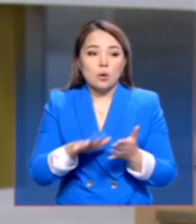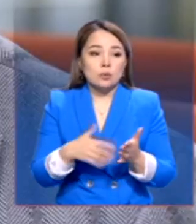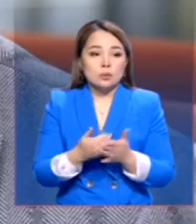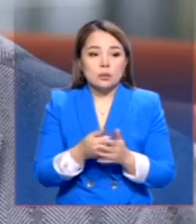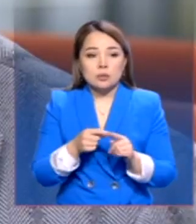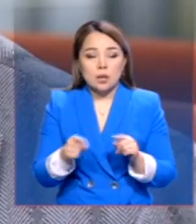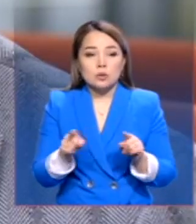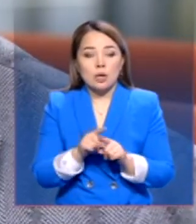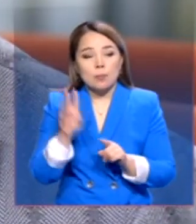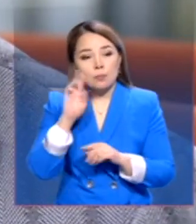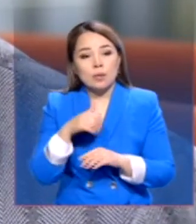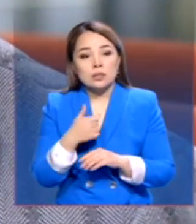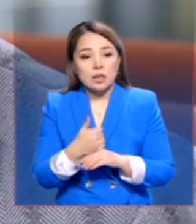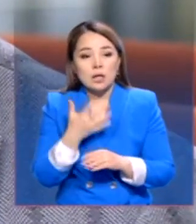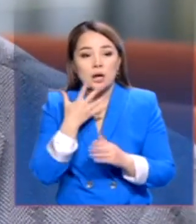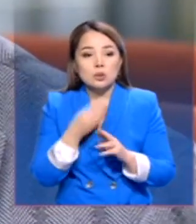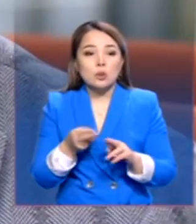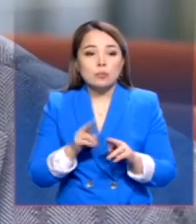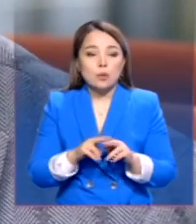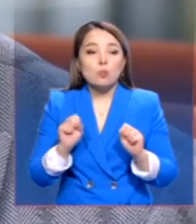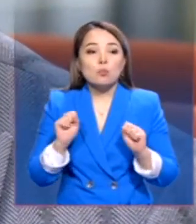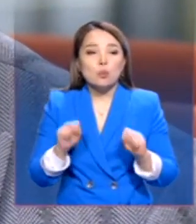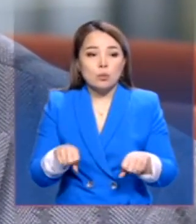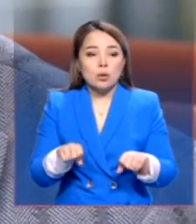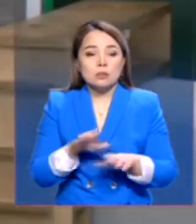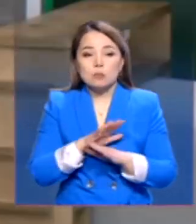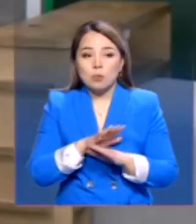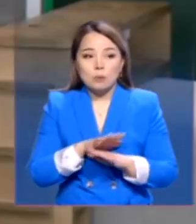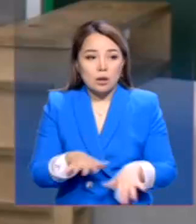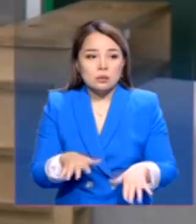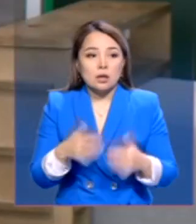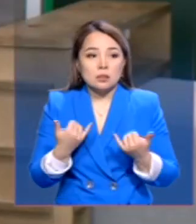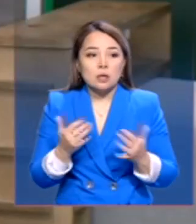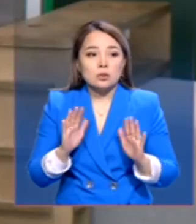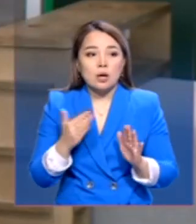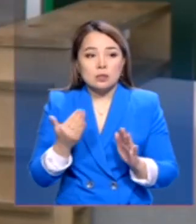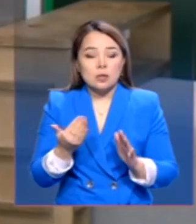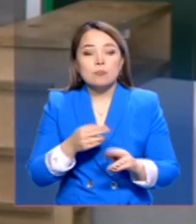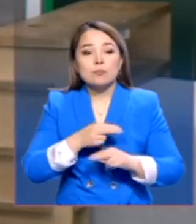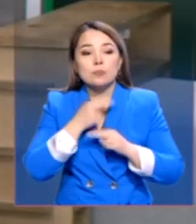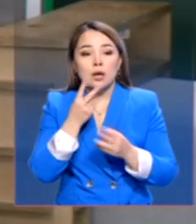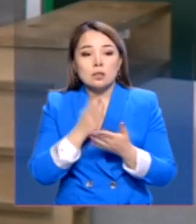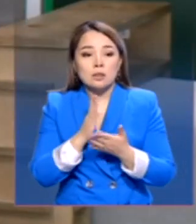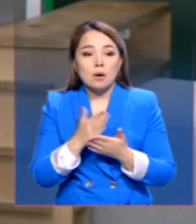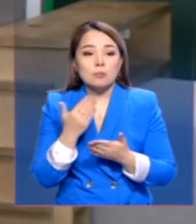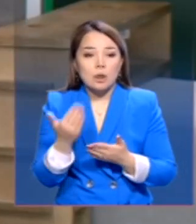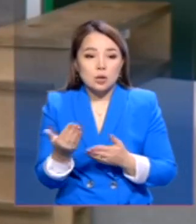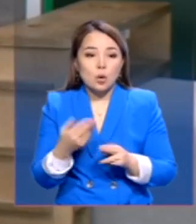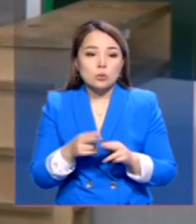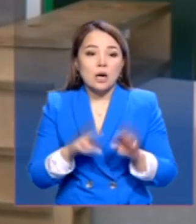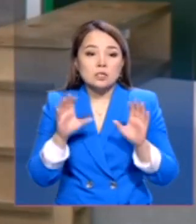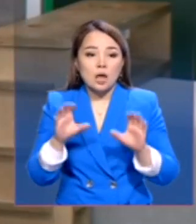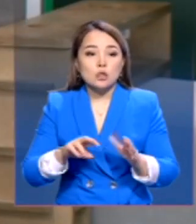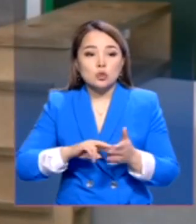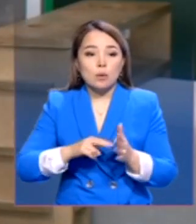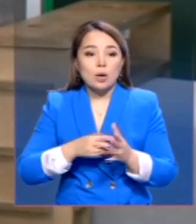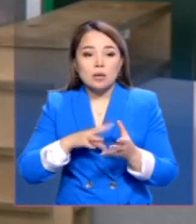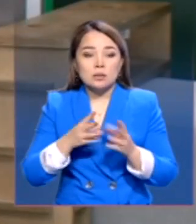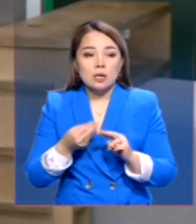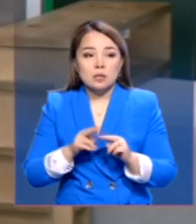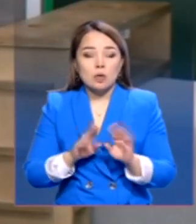дейін мемлекеттік мүмкіндіктер болмаған. Енді ғана бұған көңіл бөлінуде. Заң жобасы былтыр